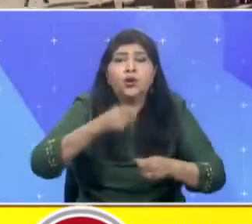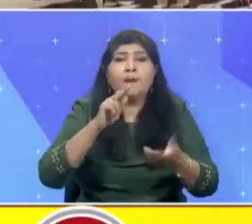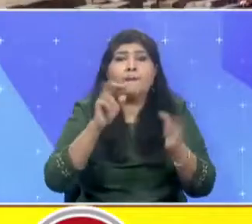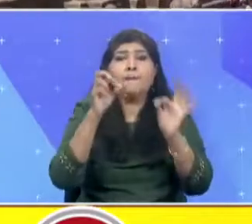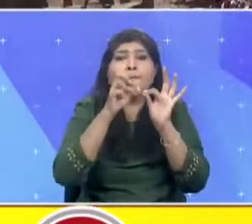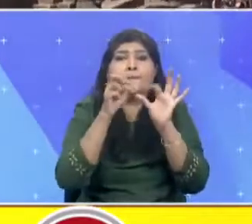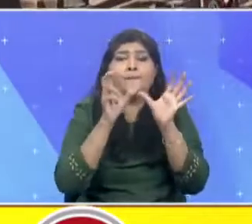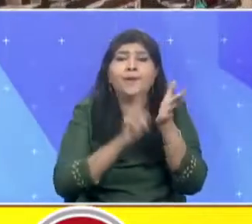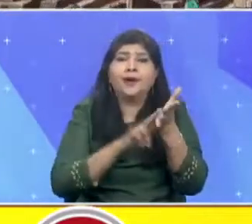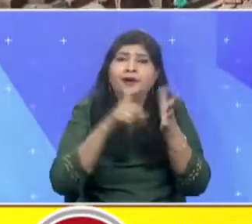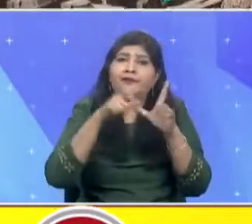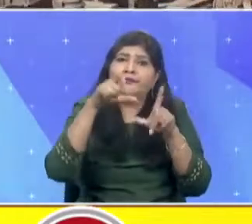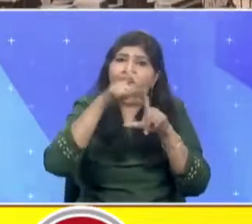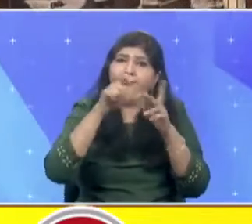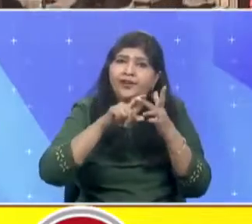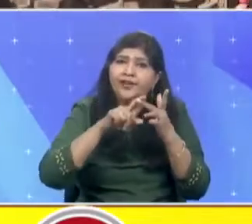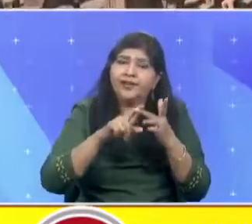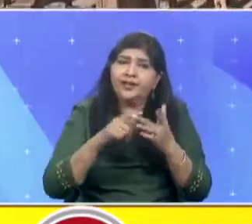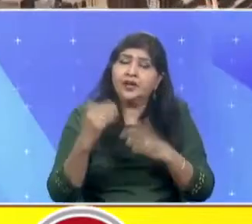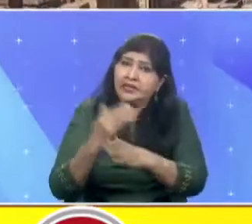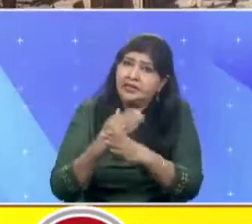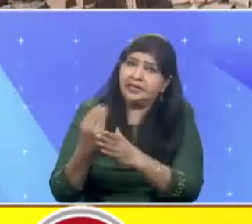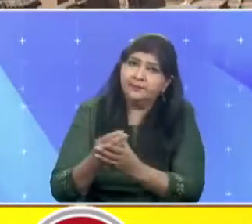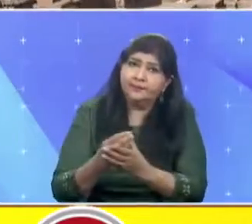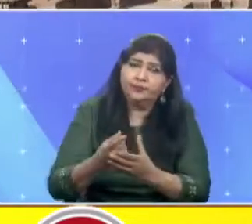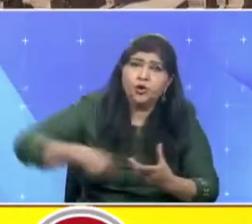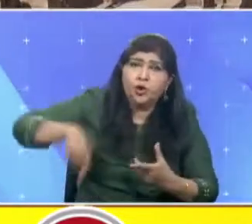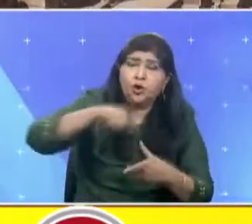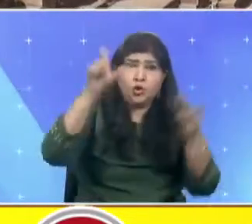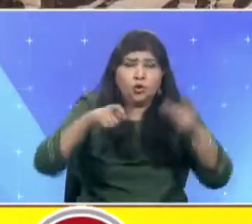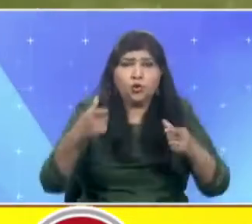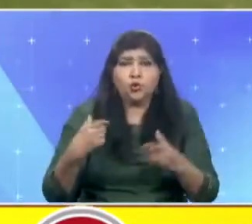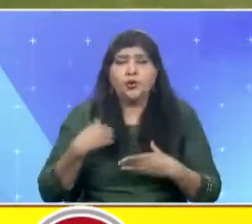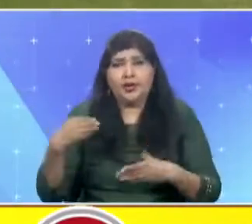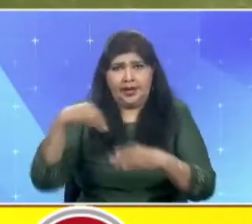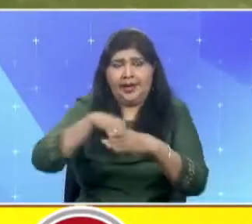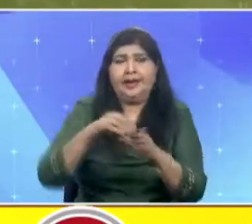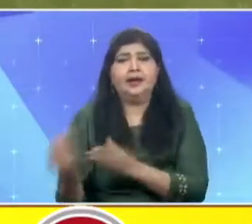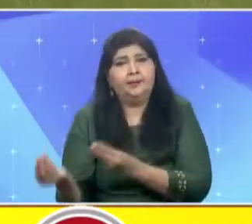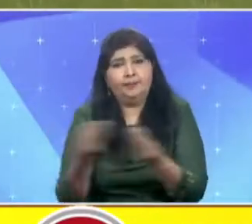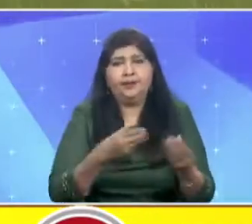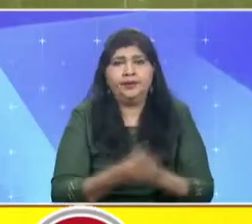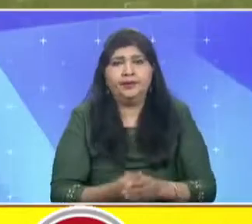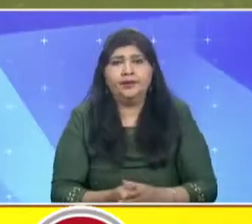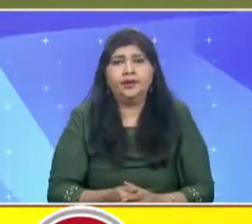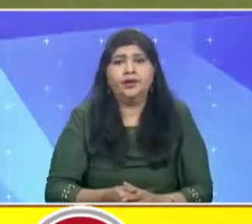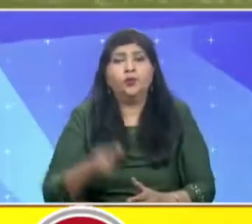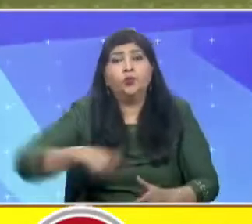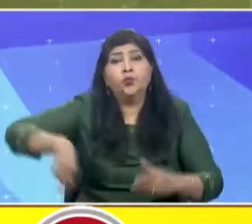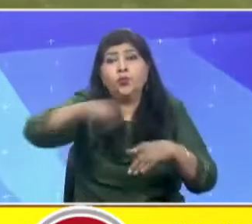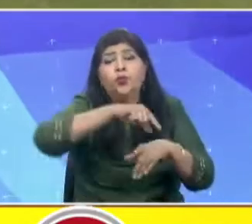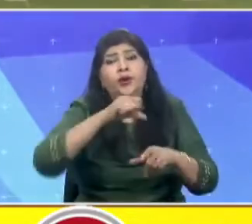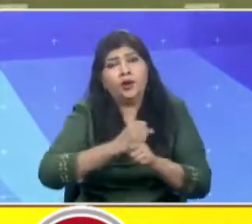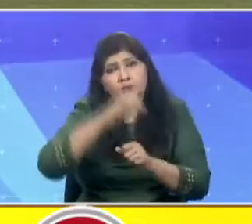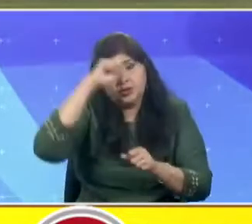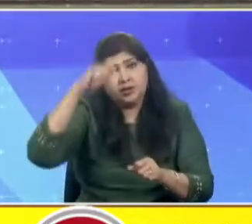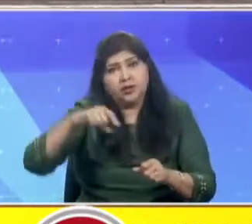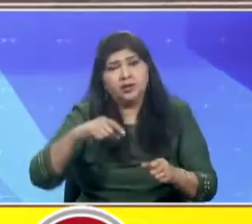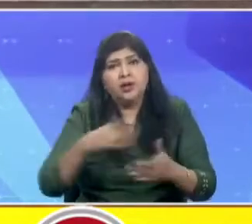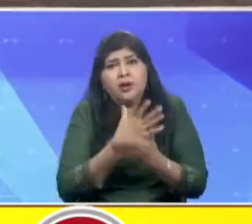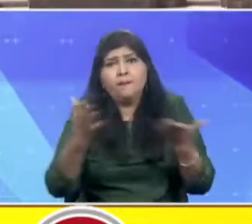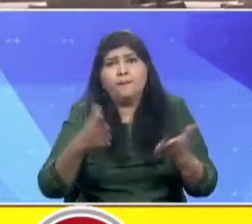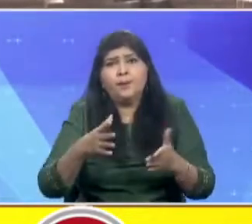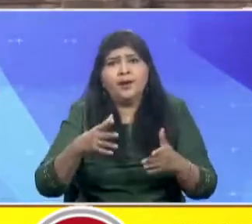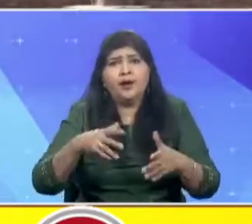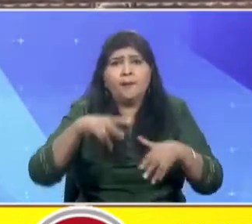के संरक्षण के लिए जल मंदिर योजना ने बहुत बड़ी भूमिका निभाई। पूरे गुजरात में